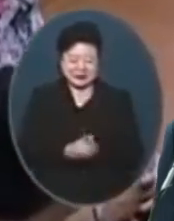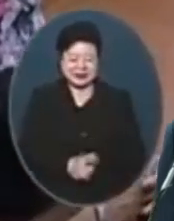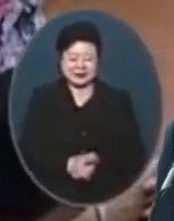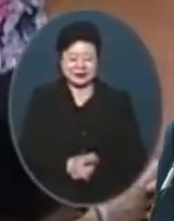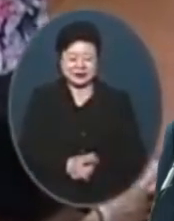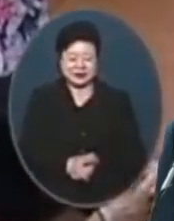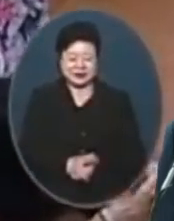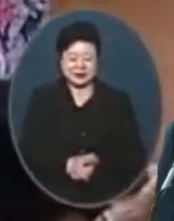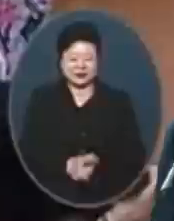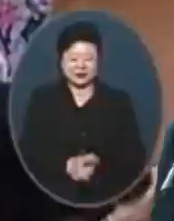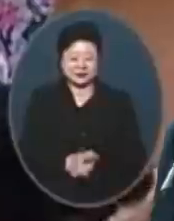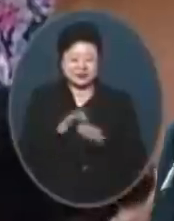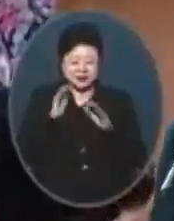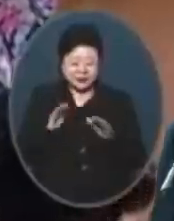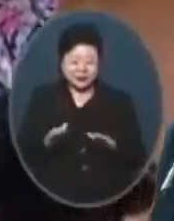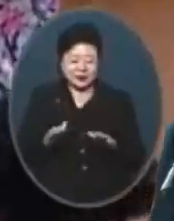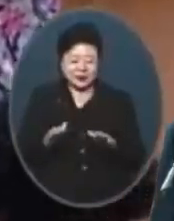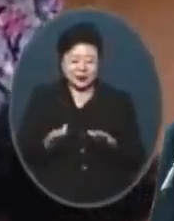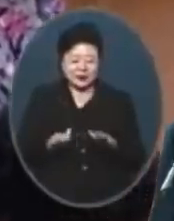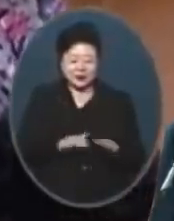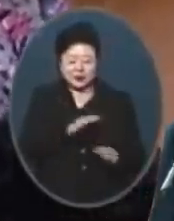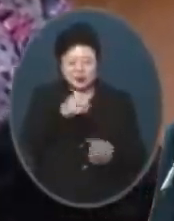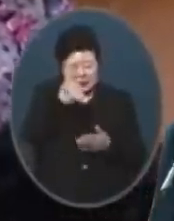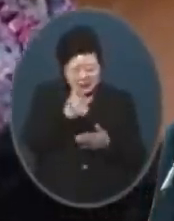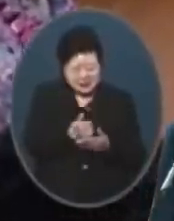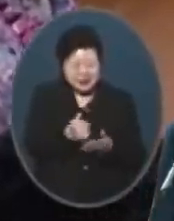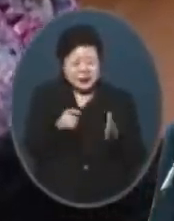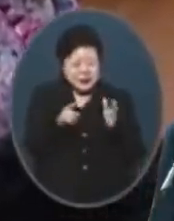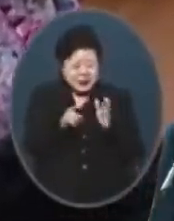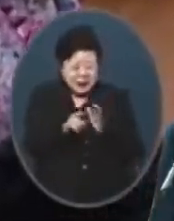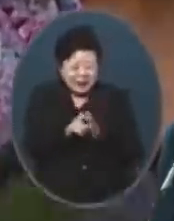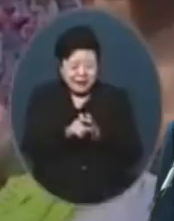방황하며 살았습니다. 저희 죄를 위하여